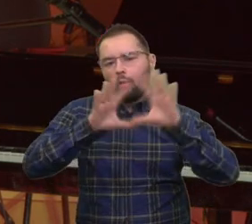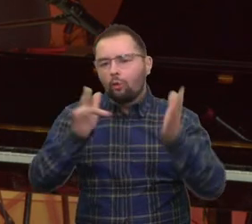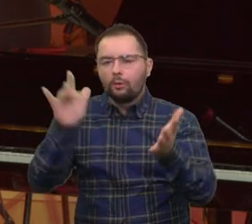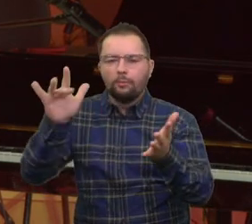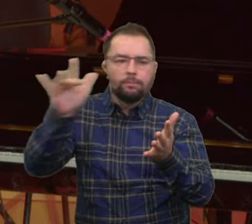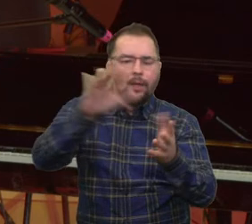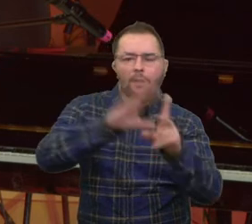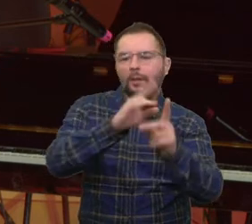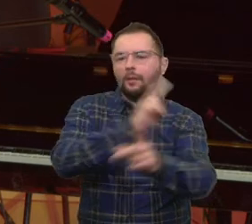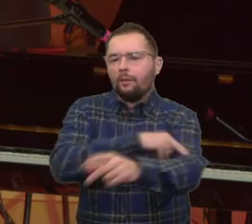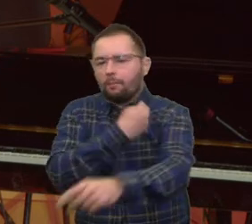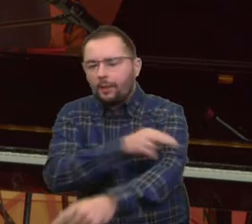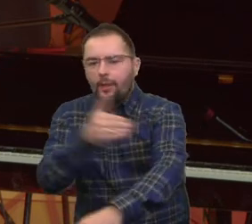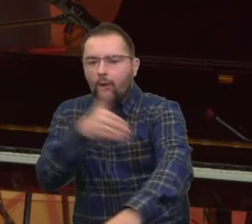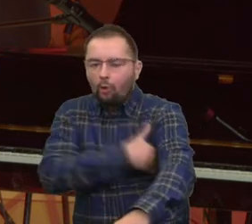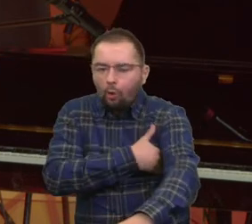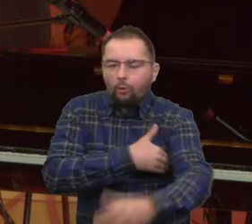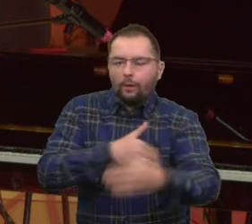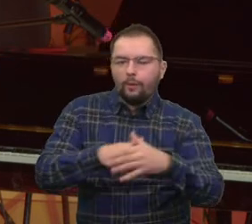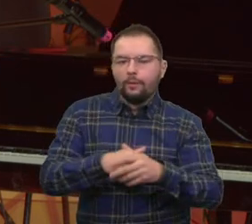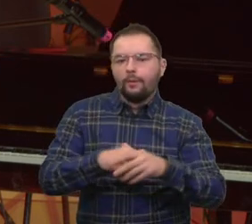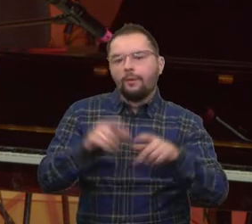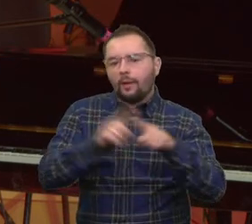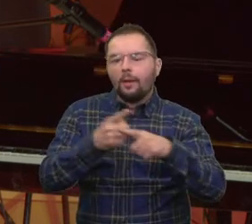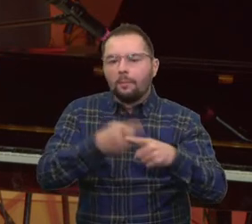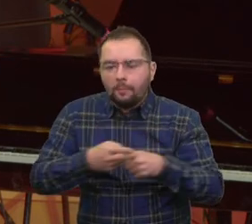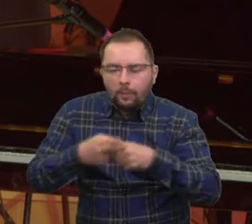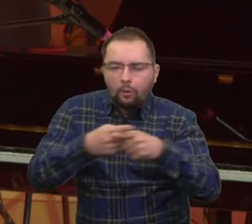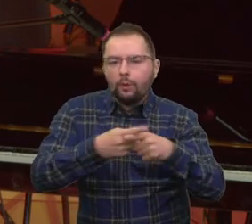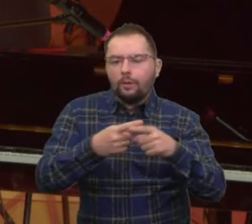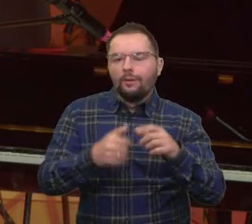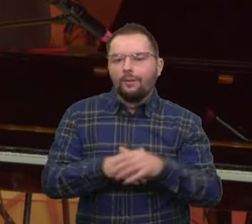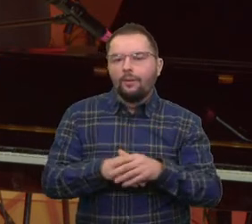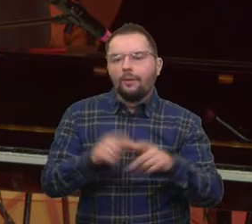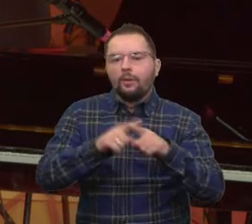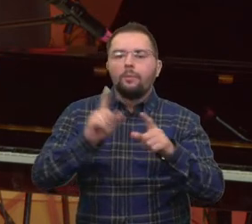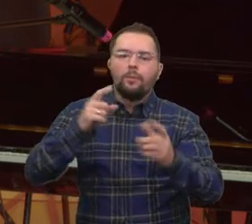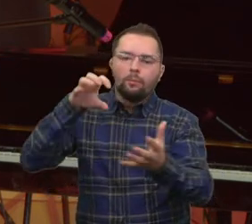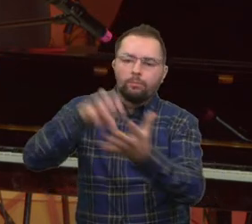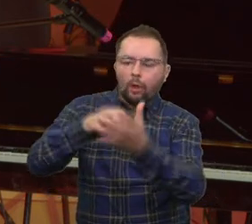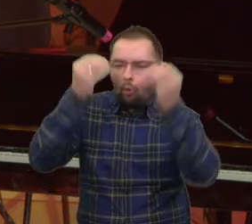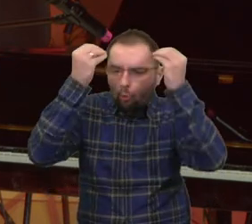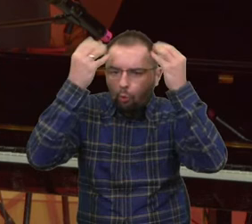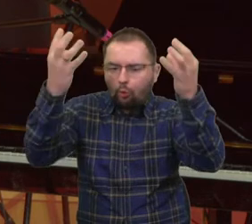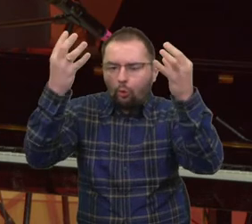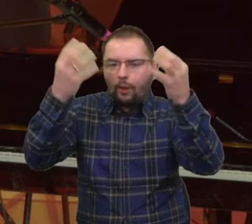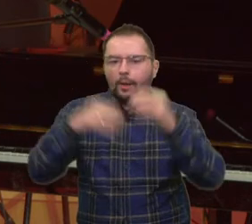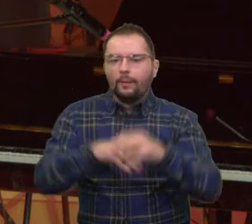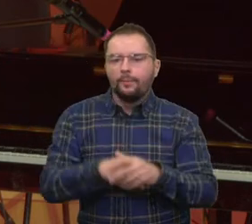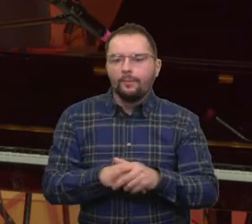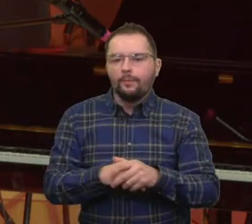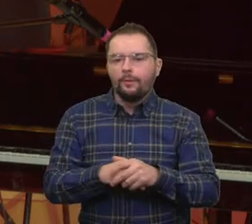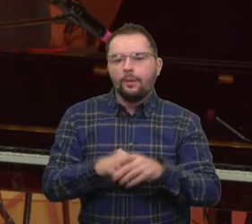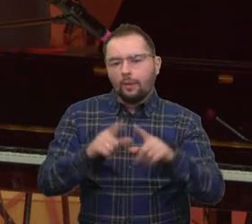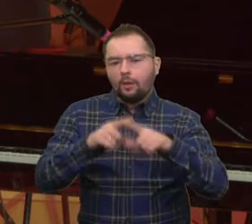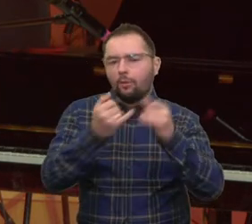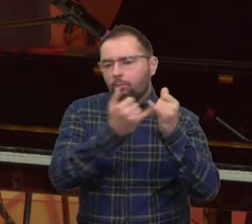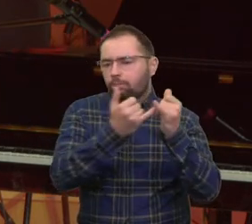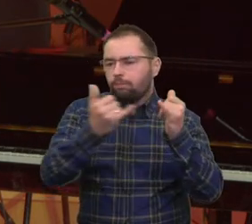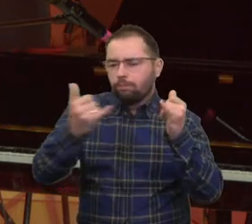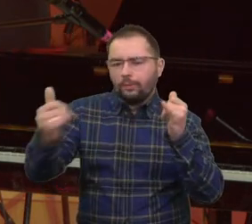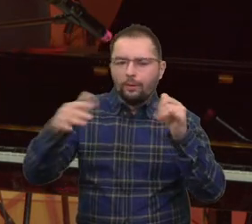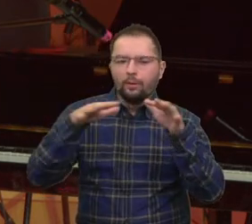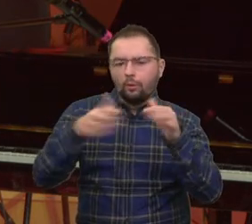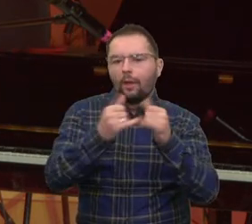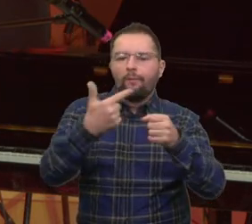instytucjach, szpitale, szkoły, spółki, instytucje kultury, plus do tego oczywiście